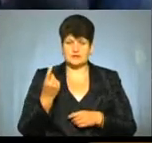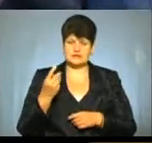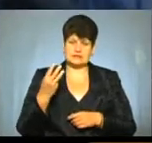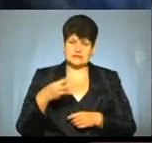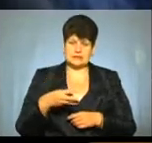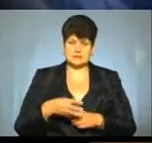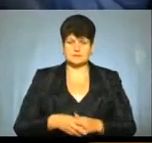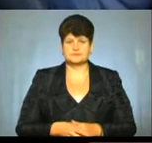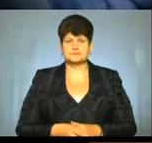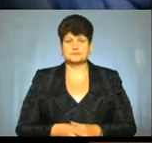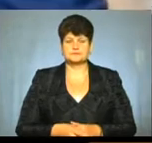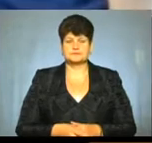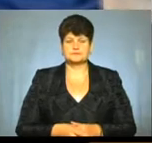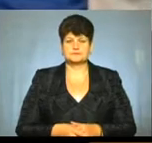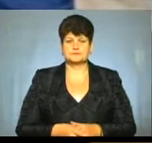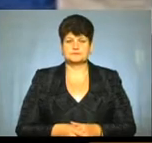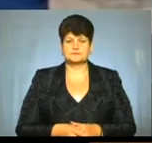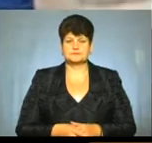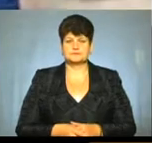об 11:30.